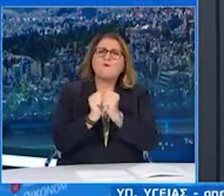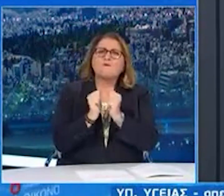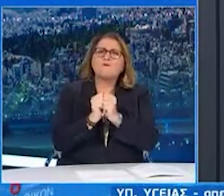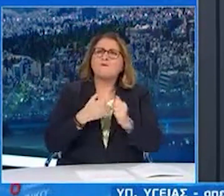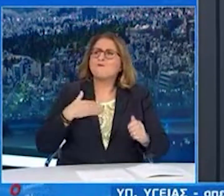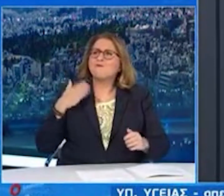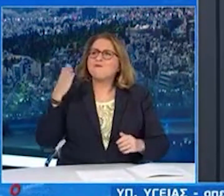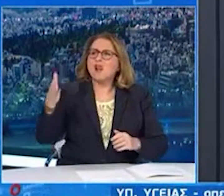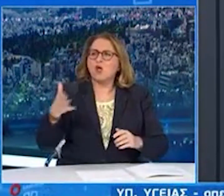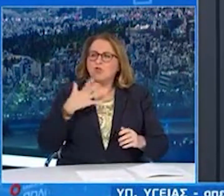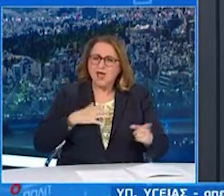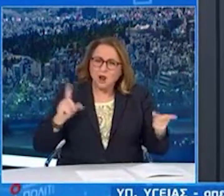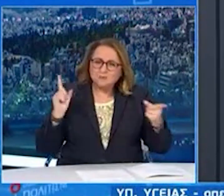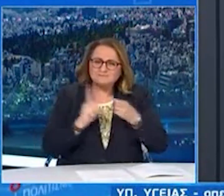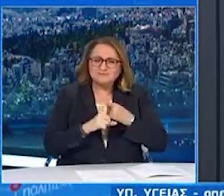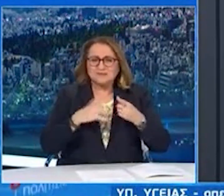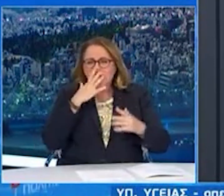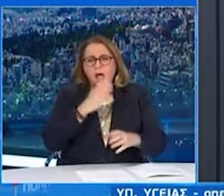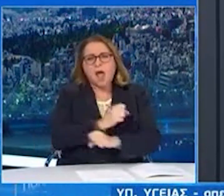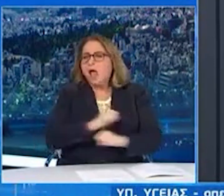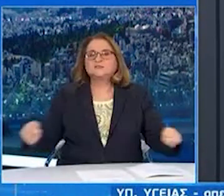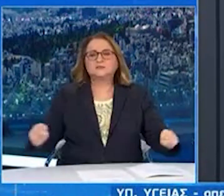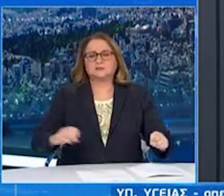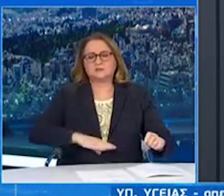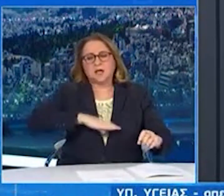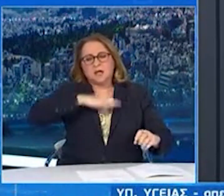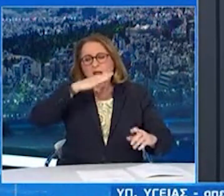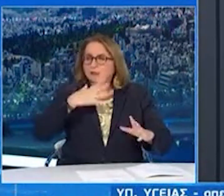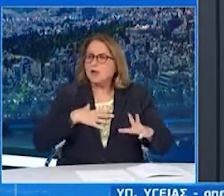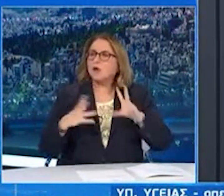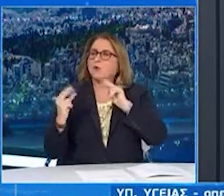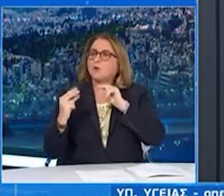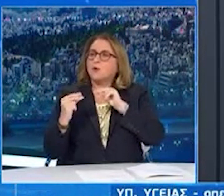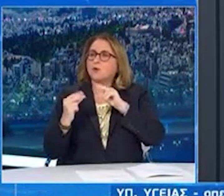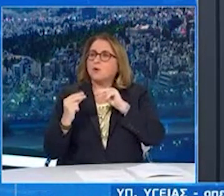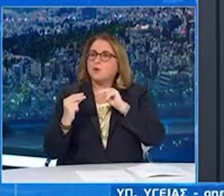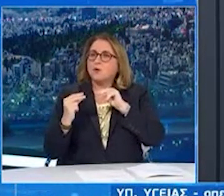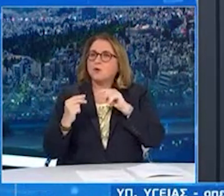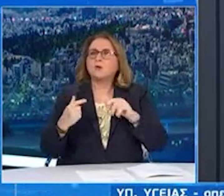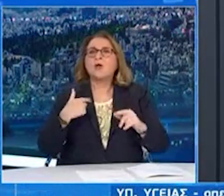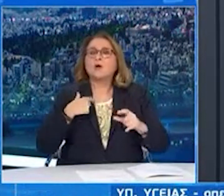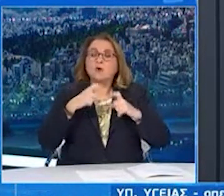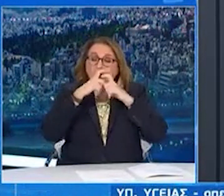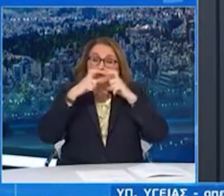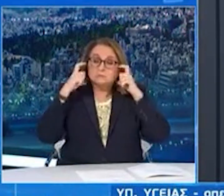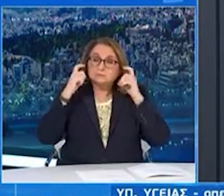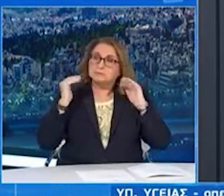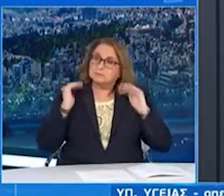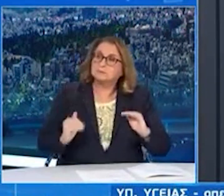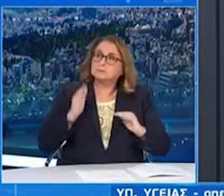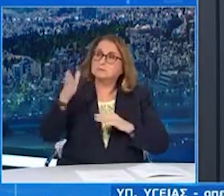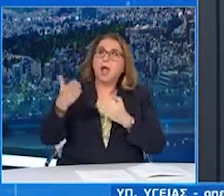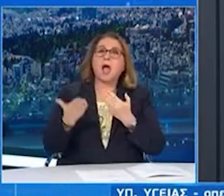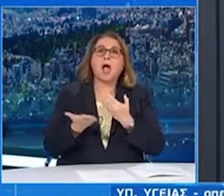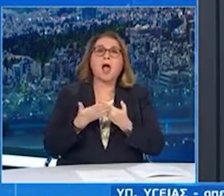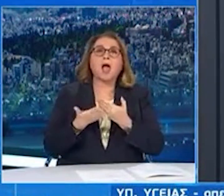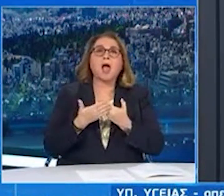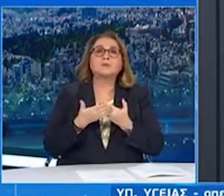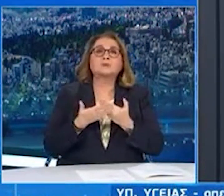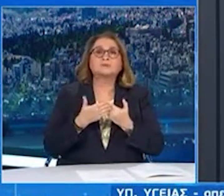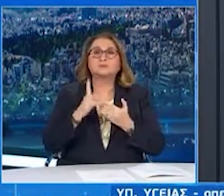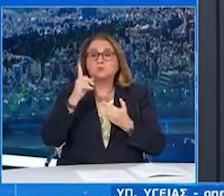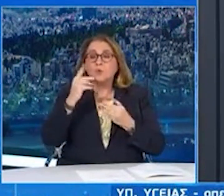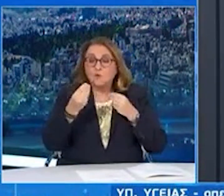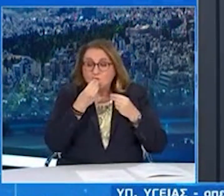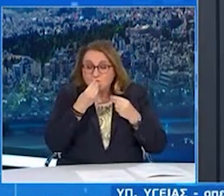μιλούσα δεν θα έβγαζα τη μάσκα. Θα την έβγαζα μόνο για να φάω. Είναι αδύνατο, κύριε Τσιόδρα, δεν γίνεται. Ναι, αλλά αυτή τη στιγμή είναι η